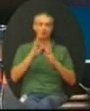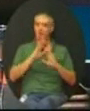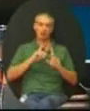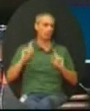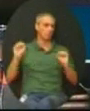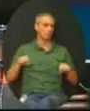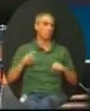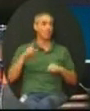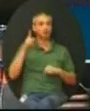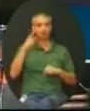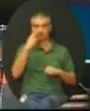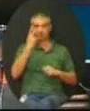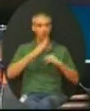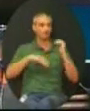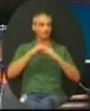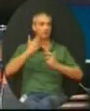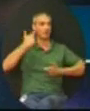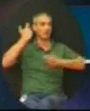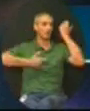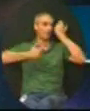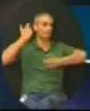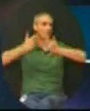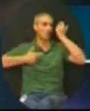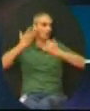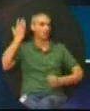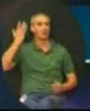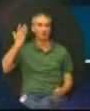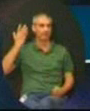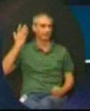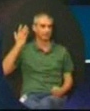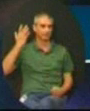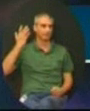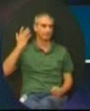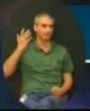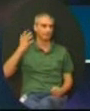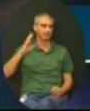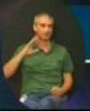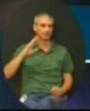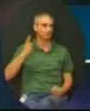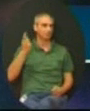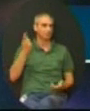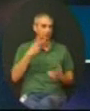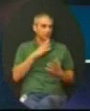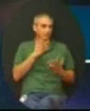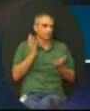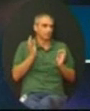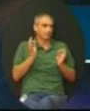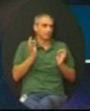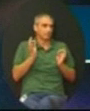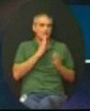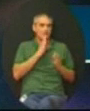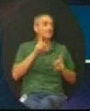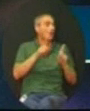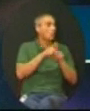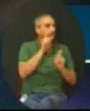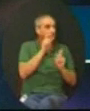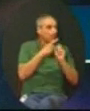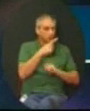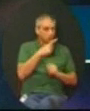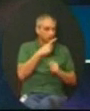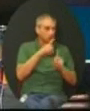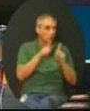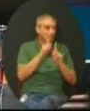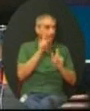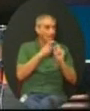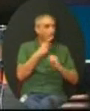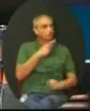land. דווקא שם אתה רואה את הבנייה הגבוהה. אבל רגע, אולי זה לא יש סינדרום ירושלים, אולי זה איזשהו סינדרום, שהוא במידה מסוימת לאומנית. תושבים,